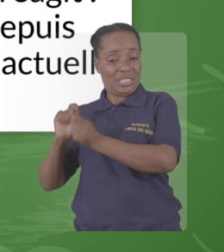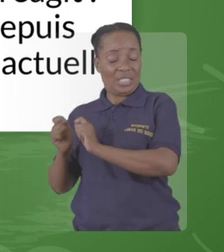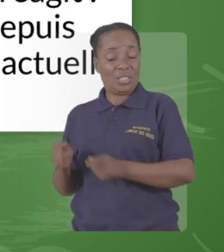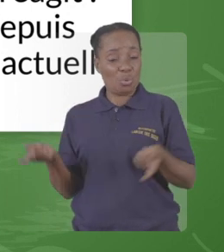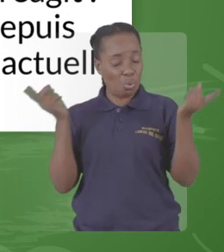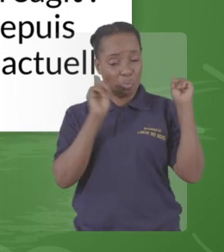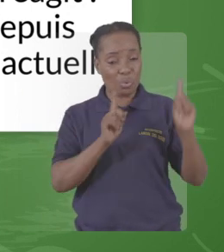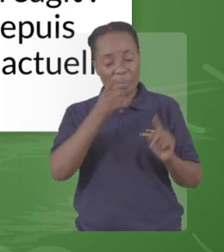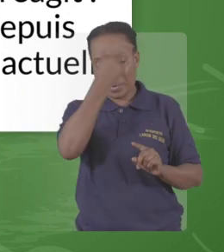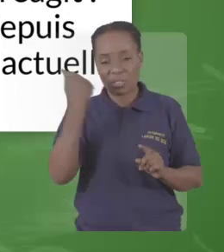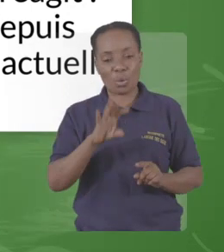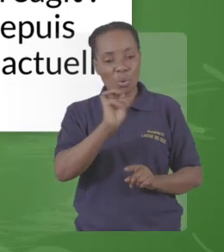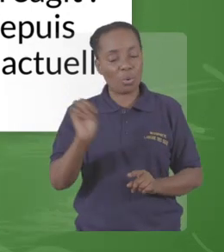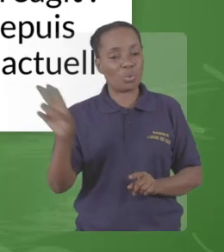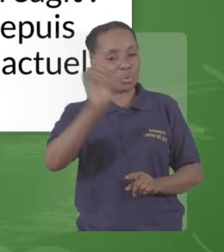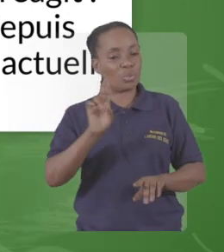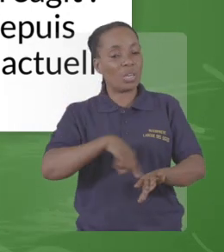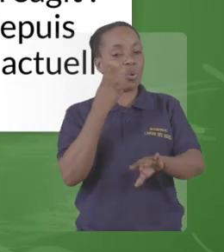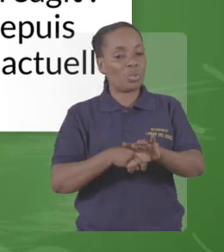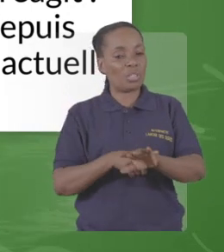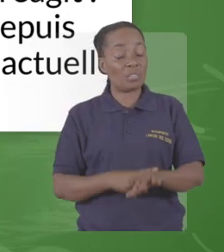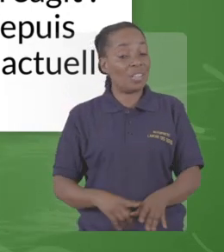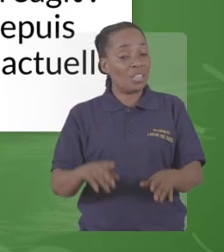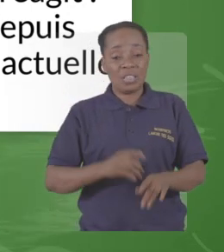d'exploitation. La puissance économique actuelle